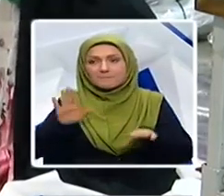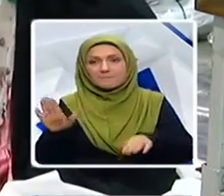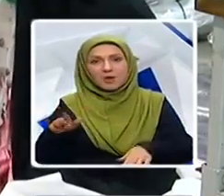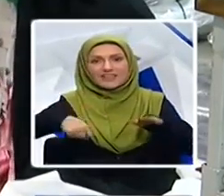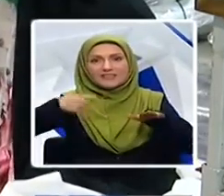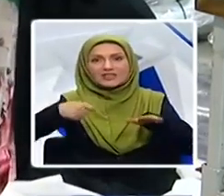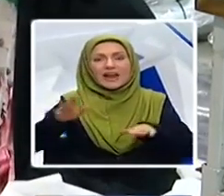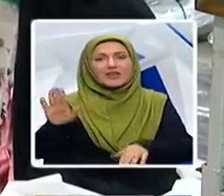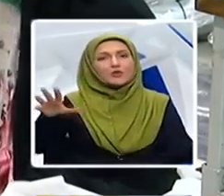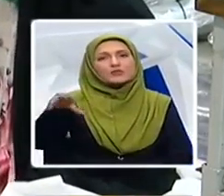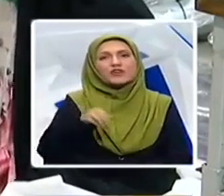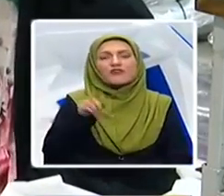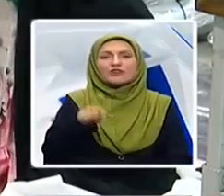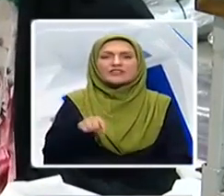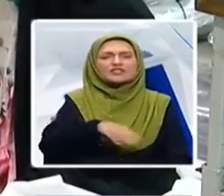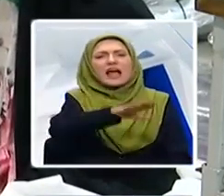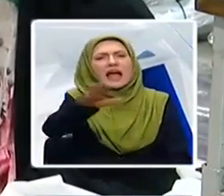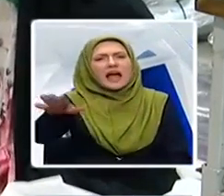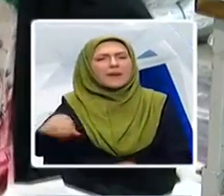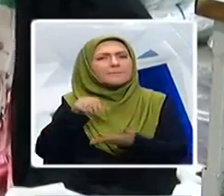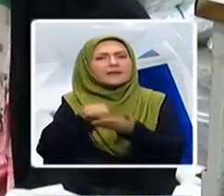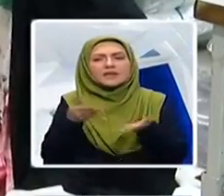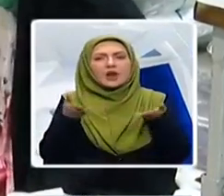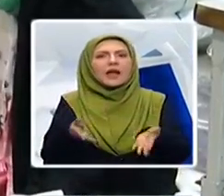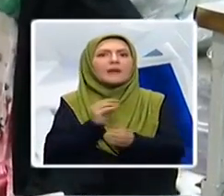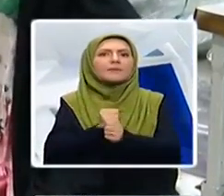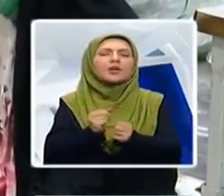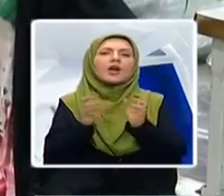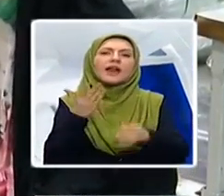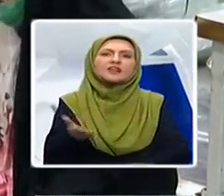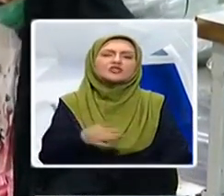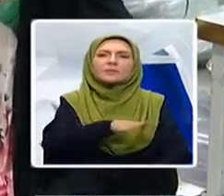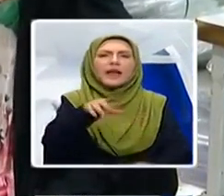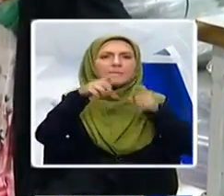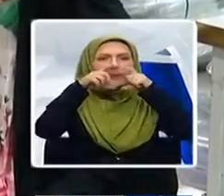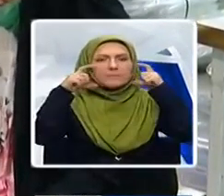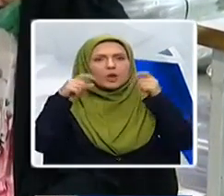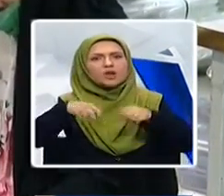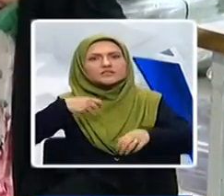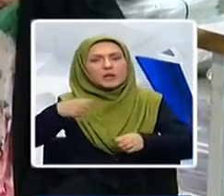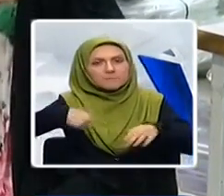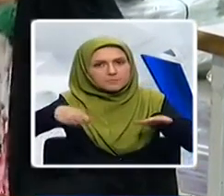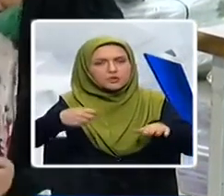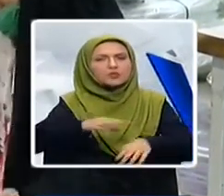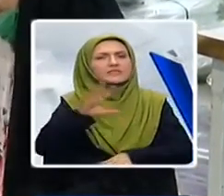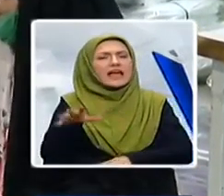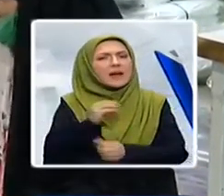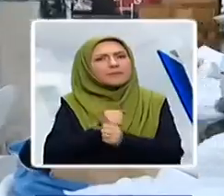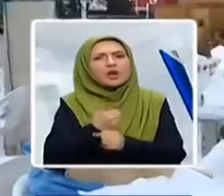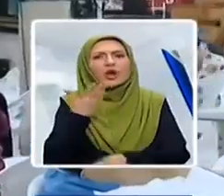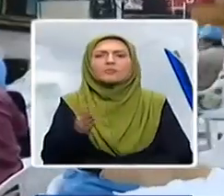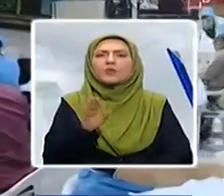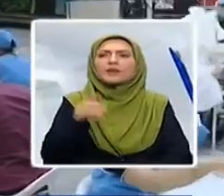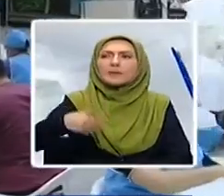حسینی آورده. کل ایران دارن همین کار رو میکنن. هر کی ماسک میدوزه تو خونه کار میکنه، اینجا کار میکنه، هر کی هر تو بیرون زد و خونه